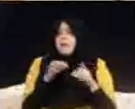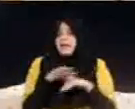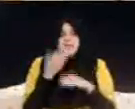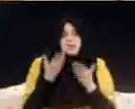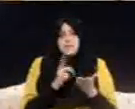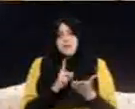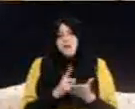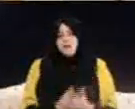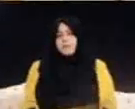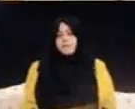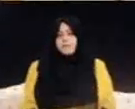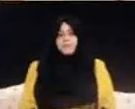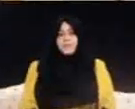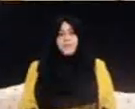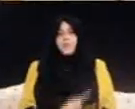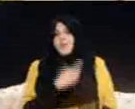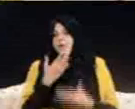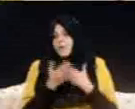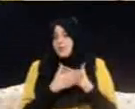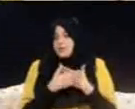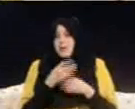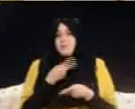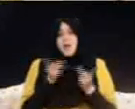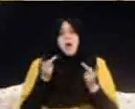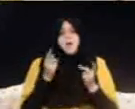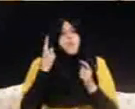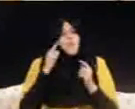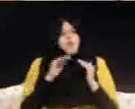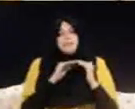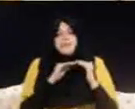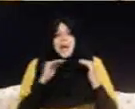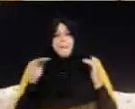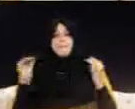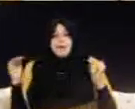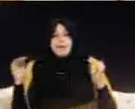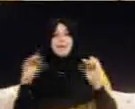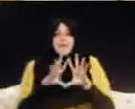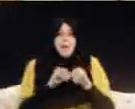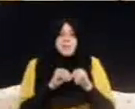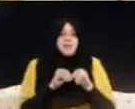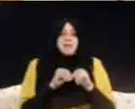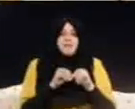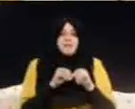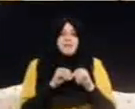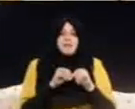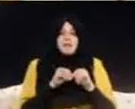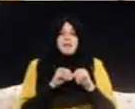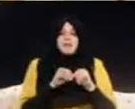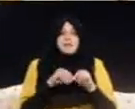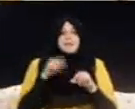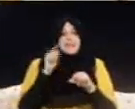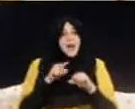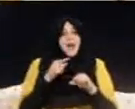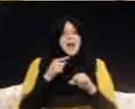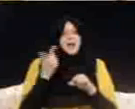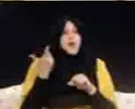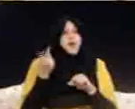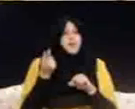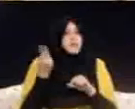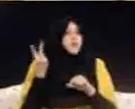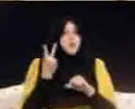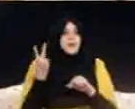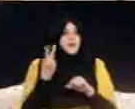به، والاستقرار الأسري هذا واجب على الزوجين، لابد